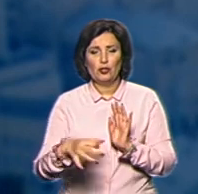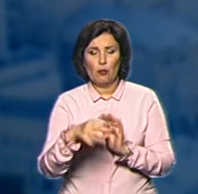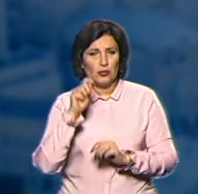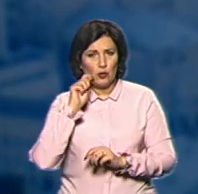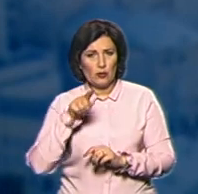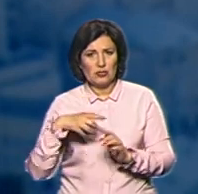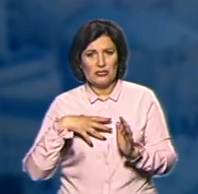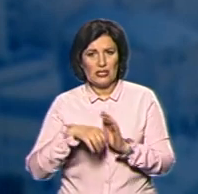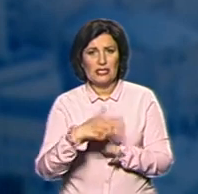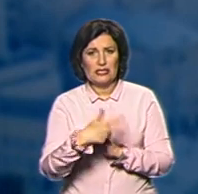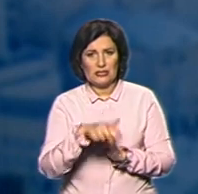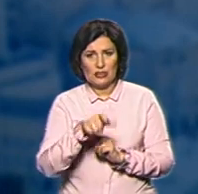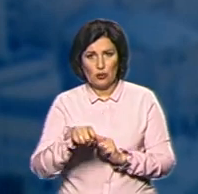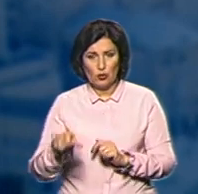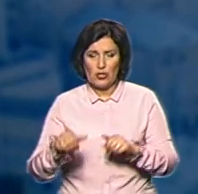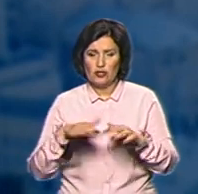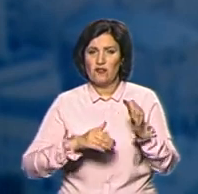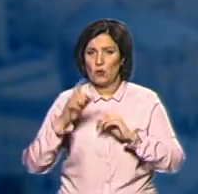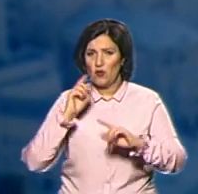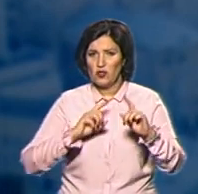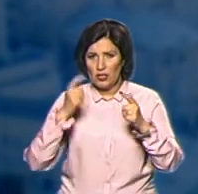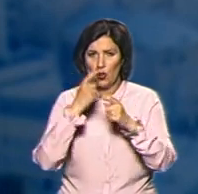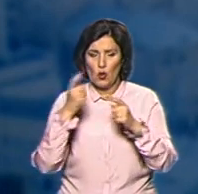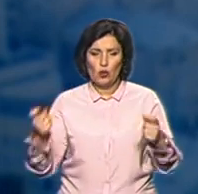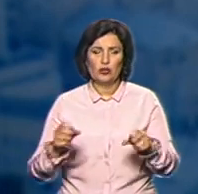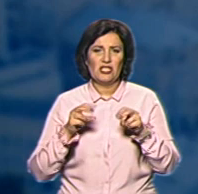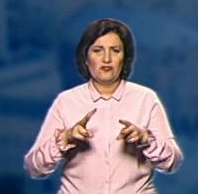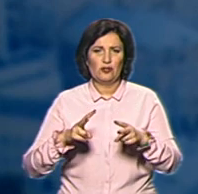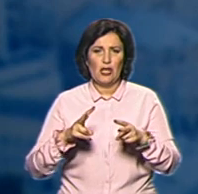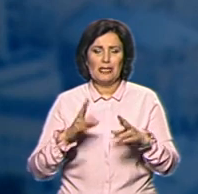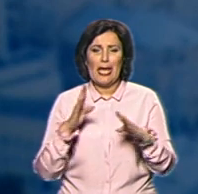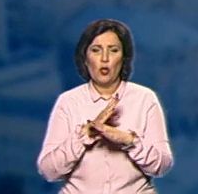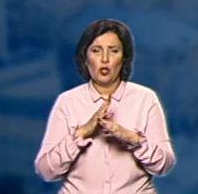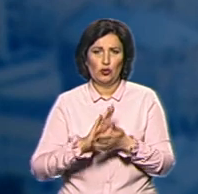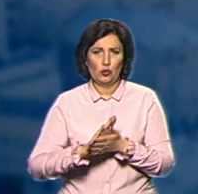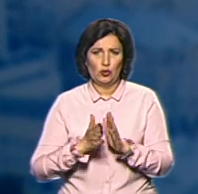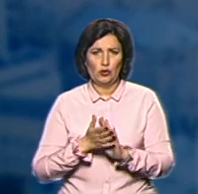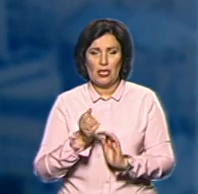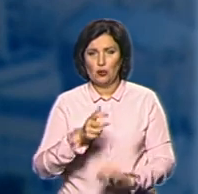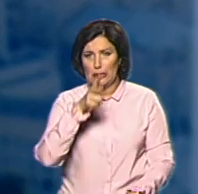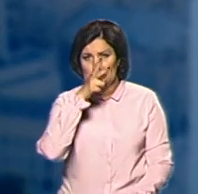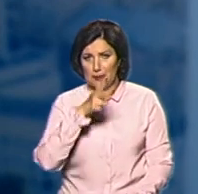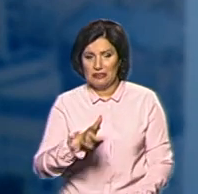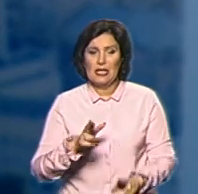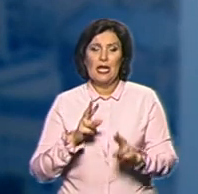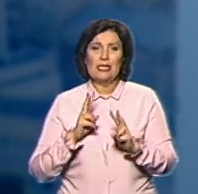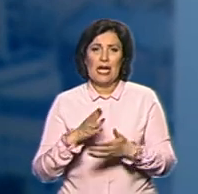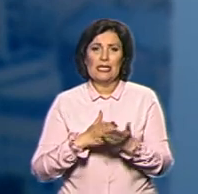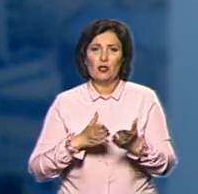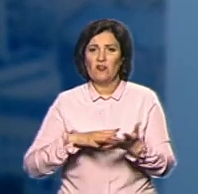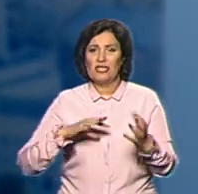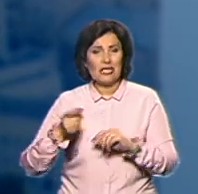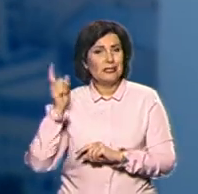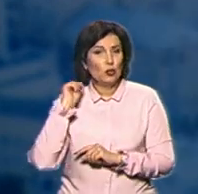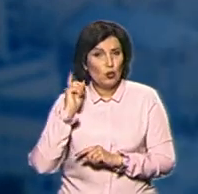тоді загинуло 30 людей. Рішенням Верховної Ради оголошували надзвичайну екологічну ситуацію на 3 місяці. Як ліквідували